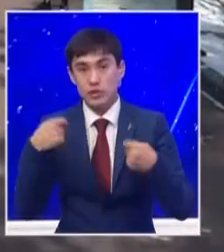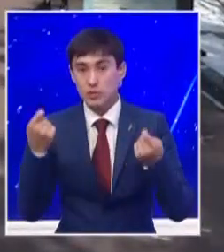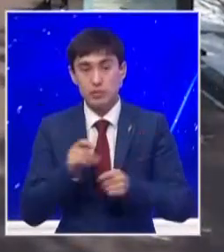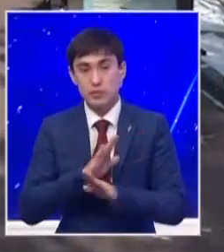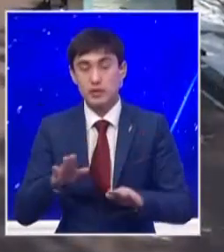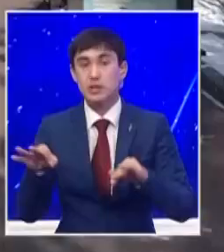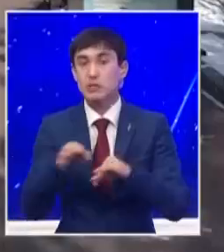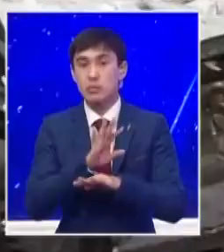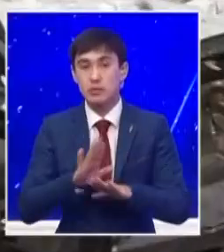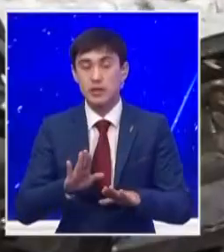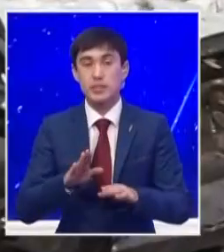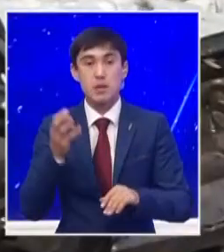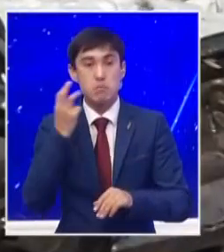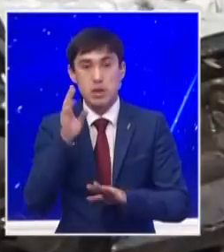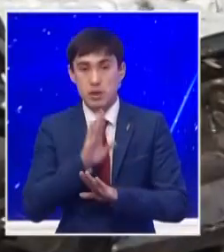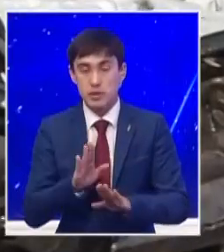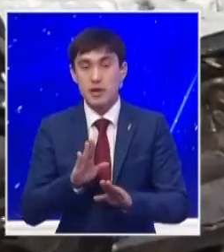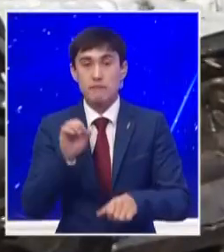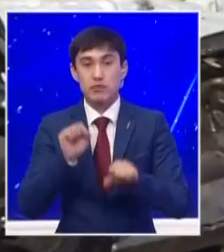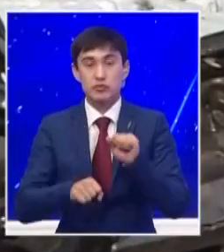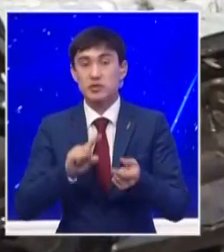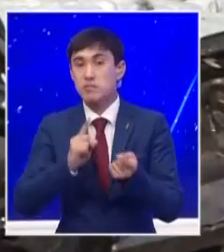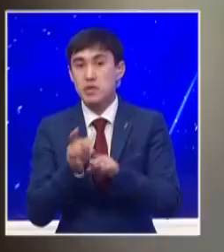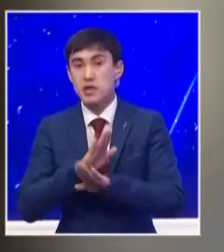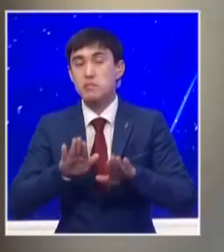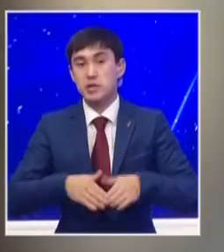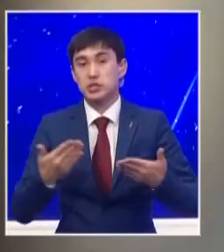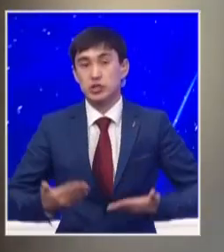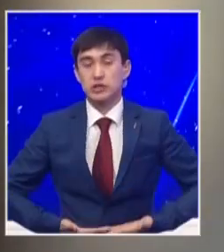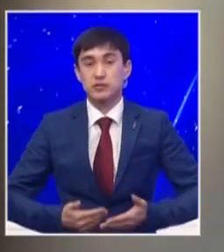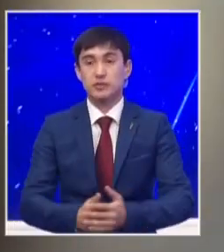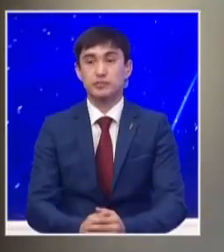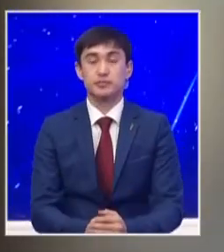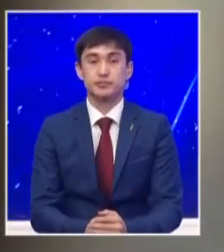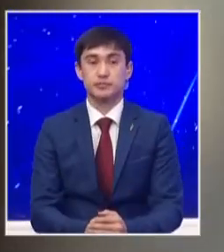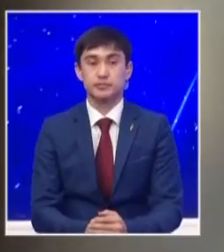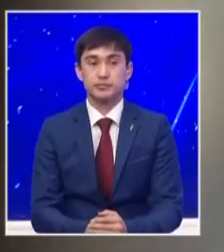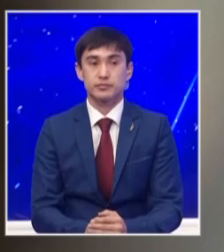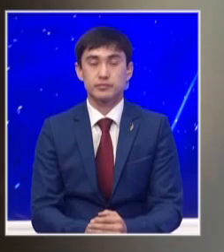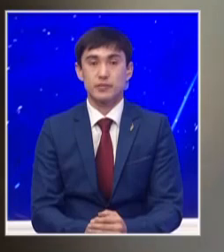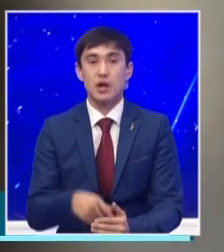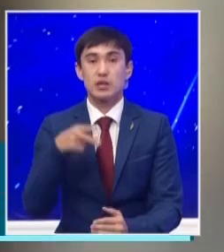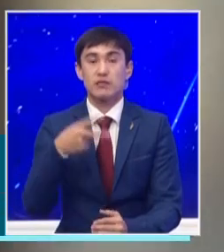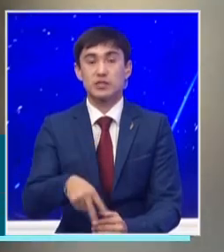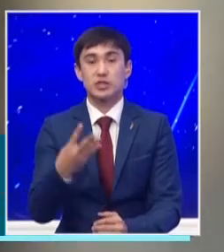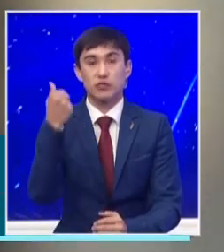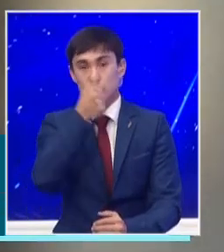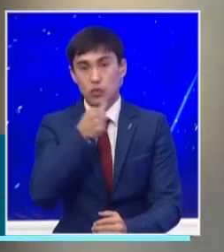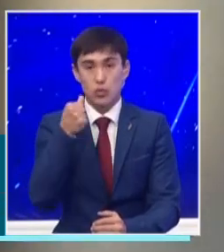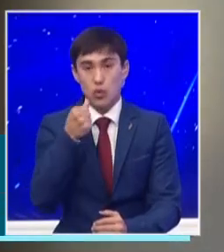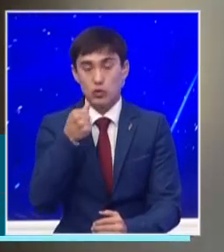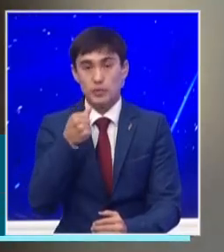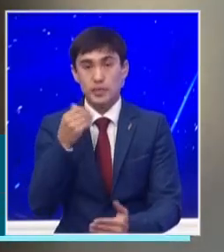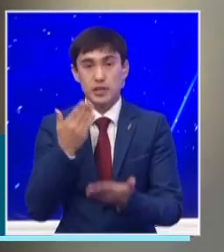планировать беременность и по возможности не менять место жительства 2024 год